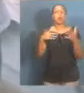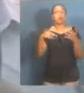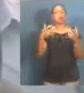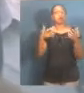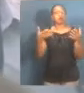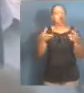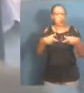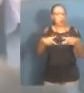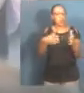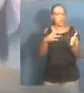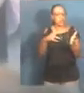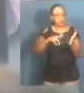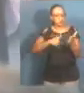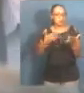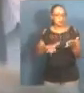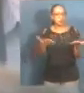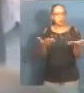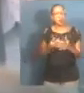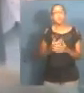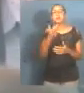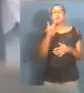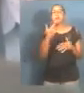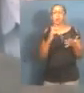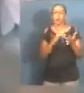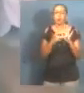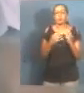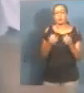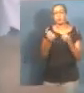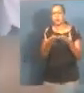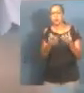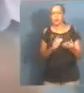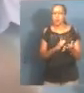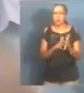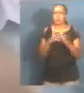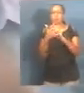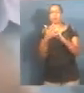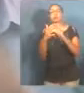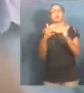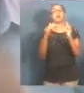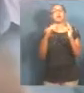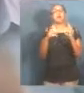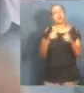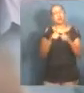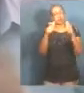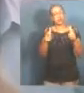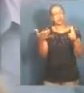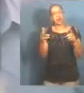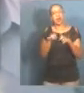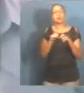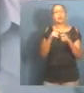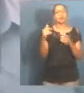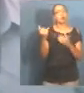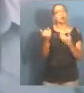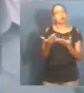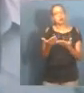s'agit de préconiser toute proposition d'évolution institutionnelle et toute